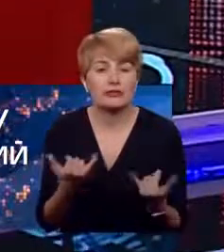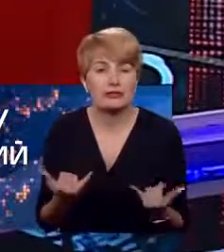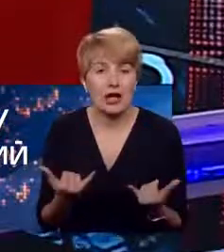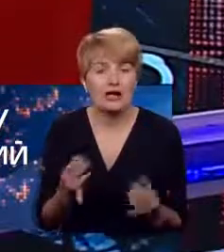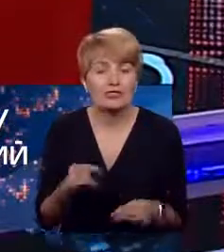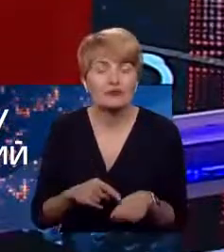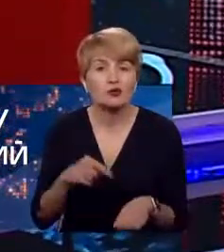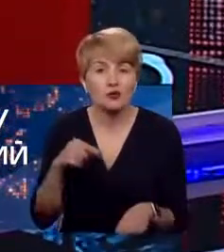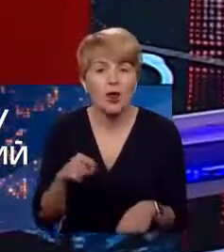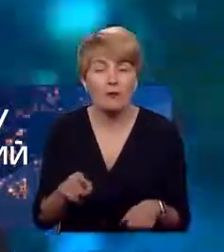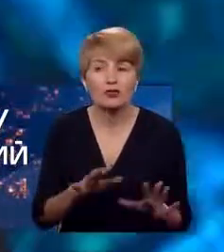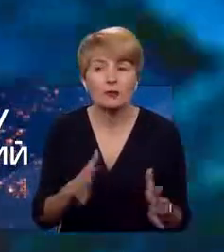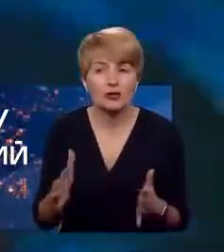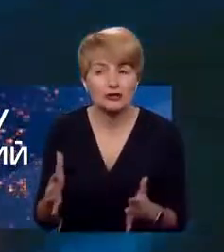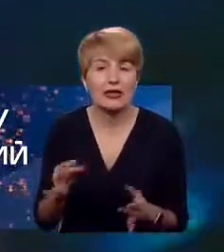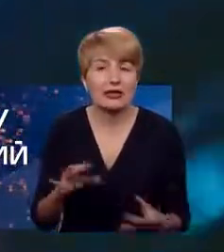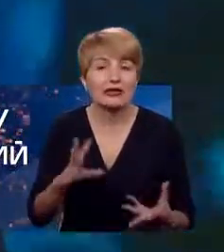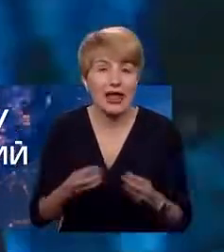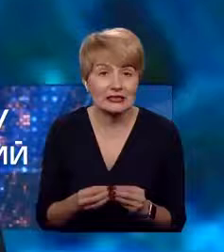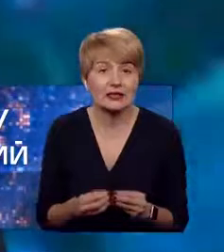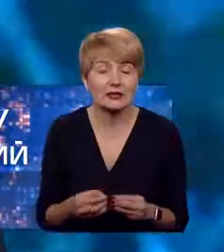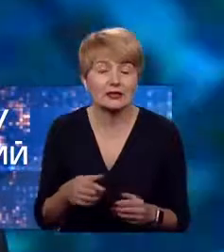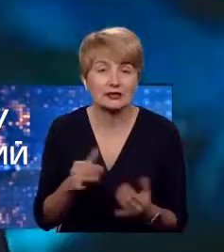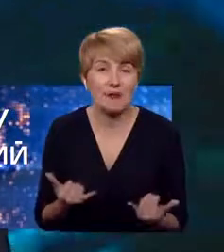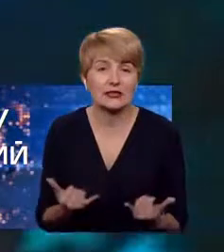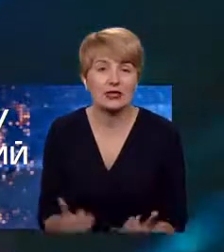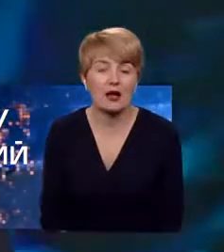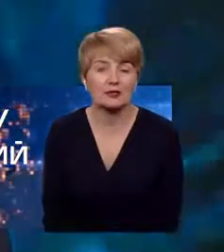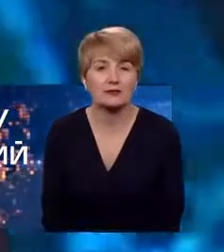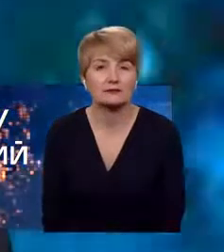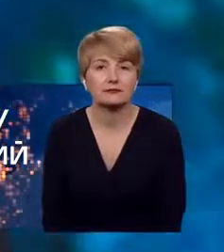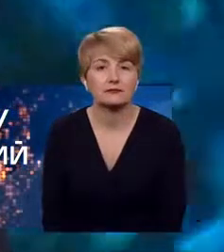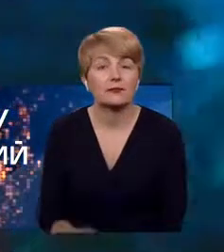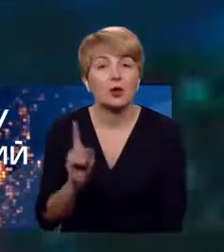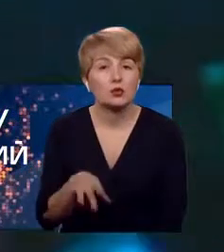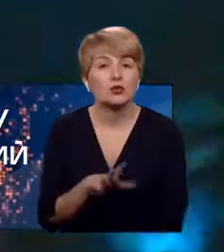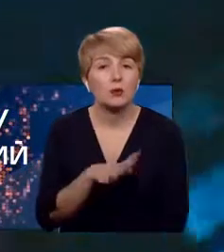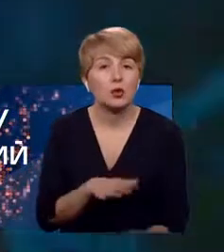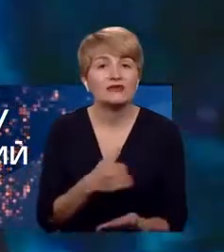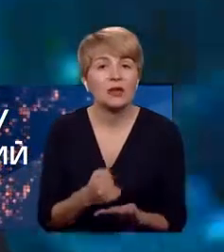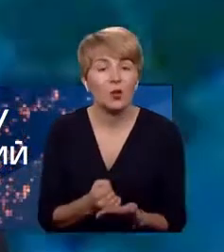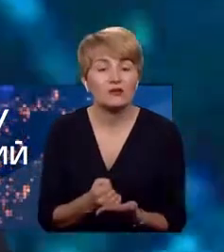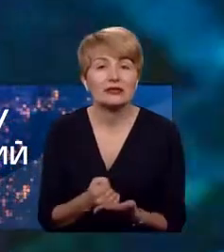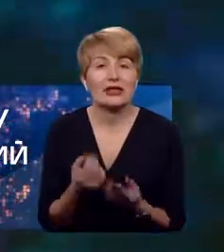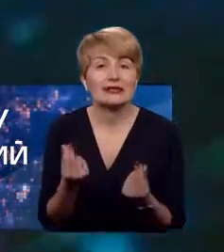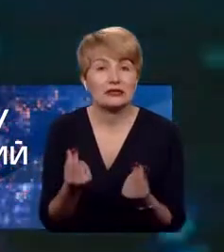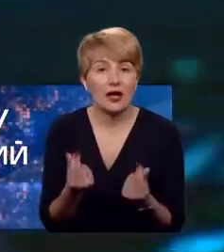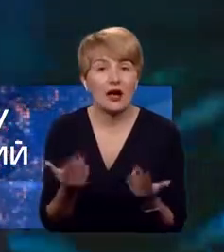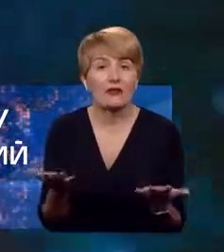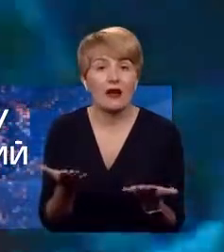і відчуваємо їх події, їх наслідки саме зараз. Тоді була встановлена ціна,